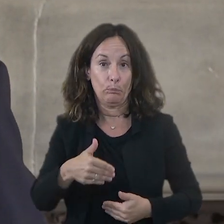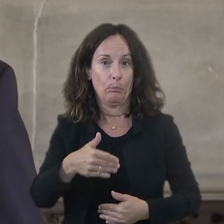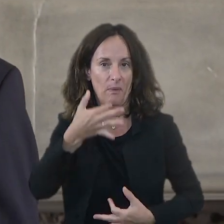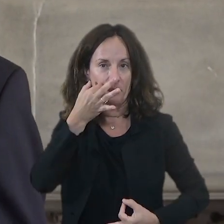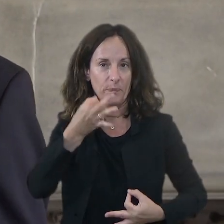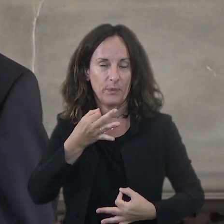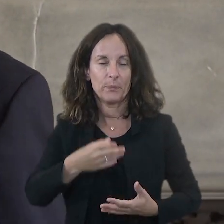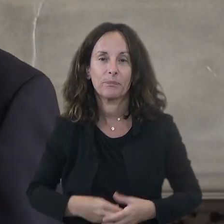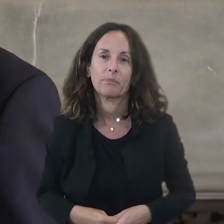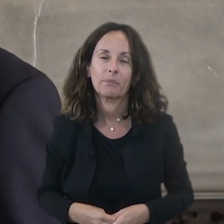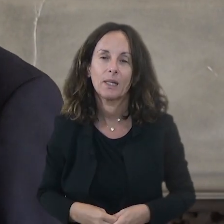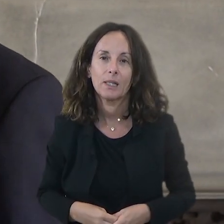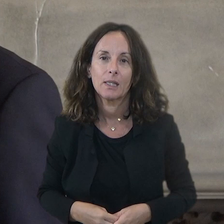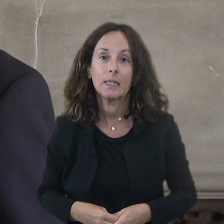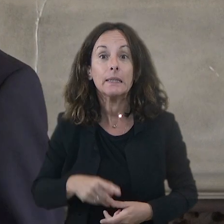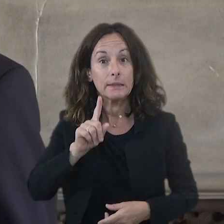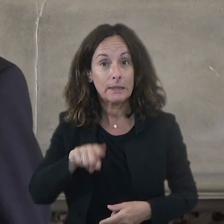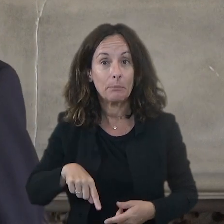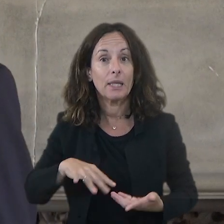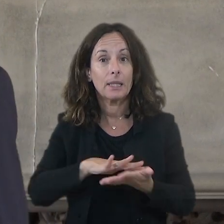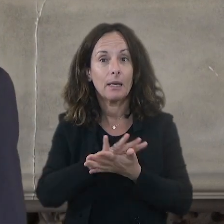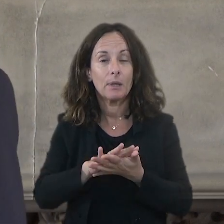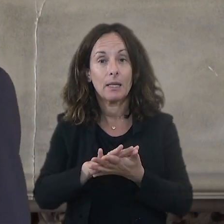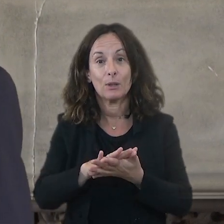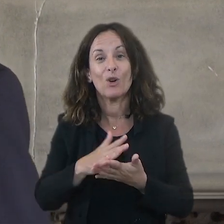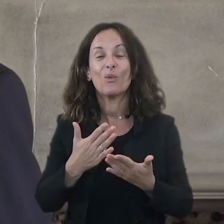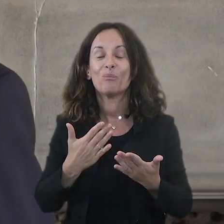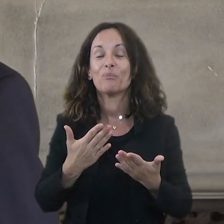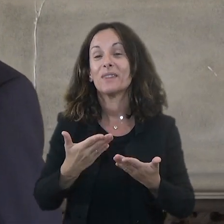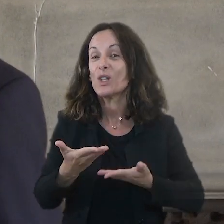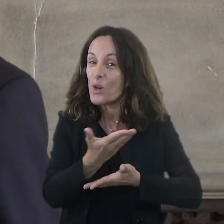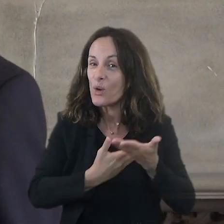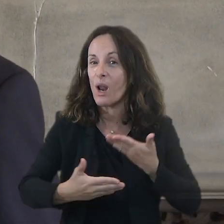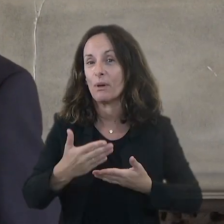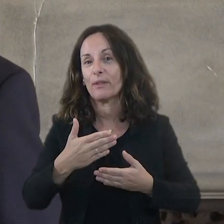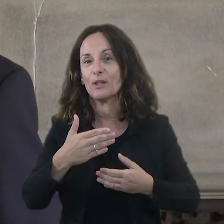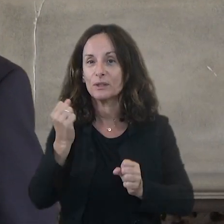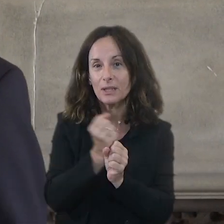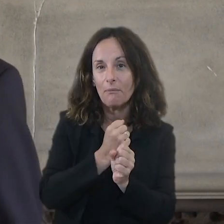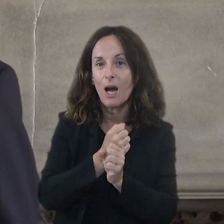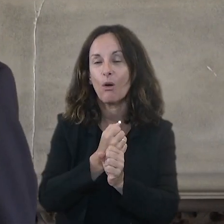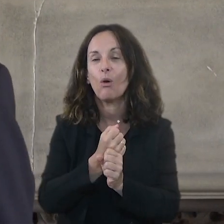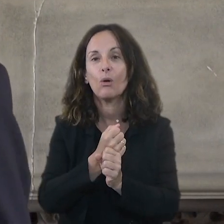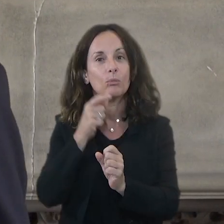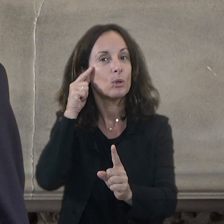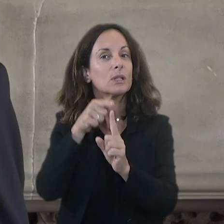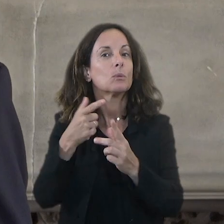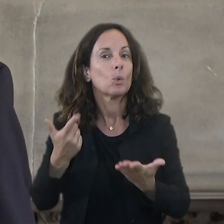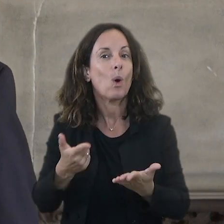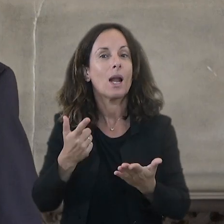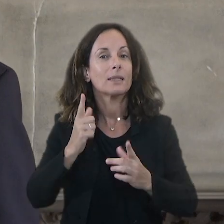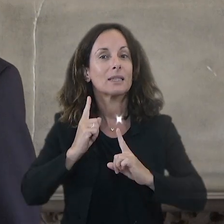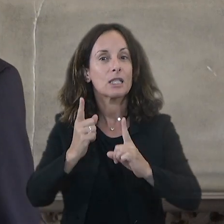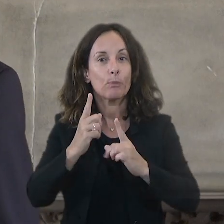realitat. Per suposat, també han comentat que conjuntament i amb aquesta col·laboració i amb aquesta bona sintonia farem feina per millorar el